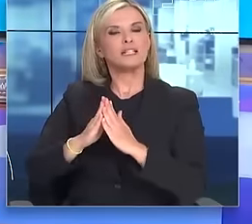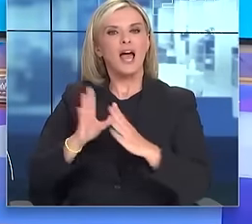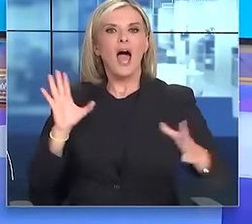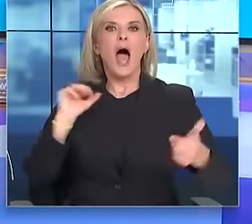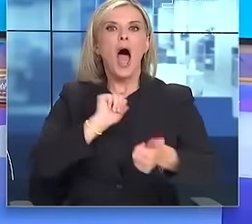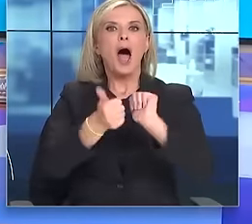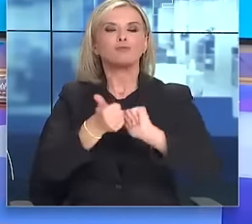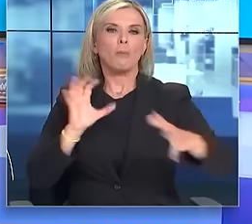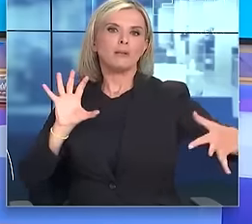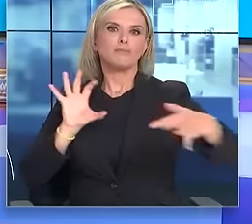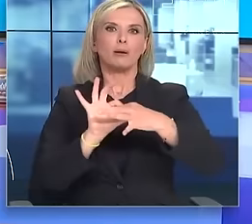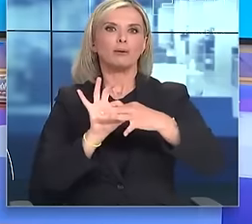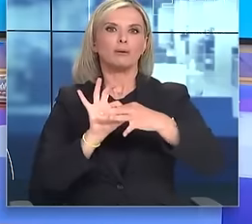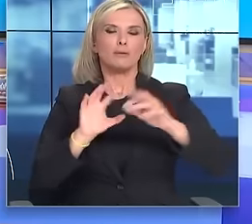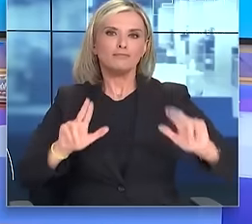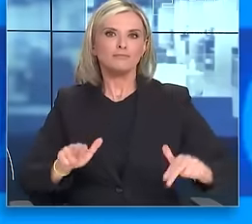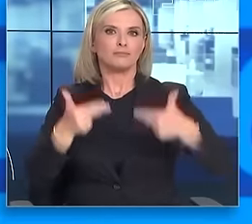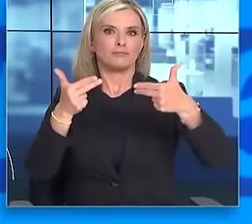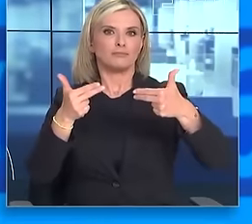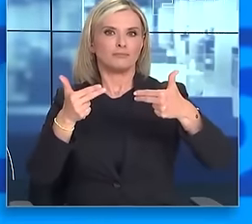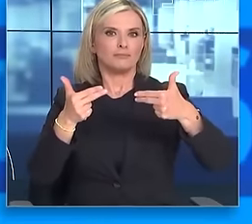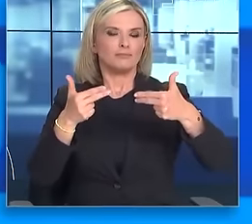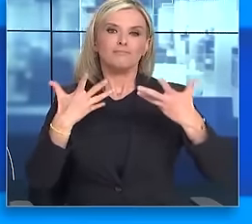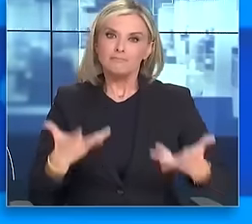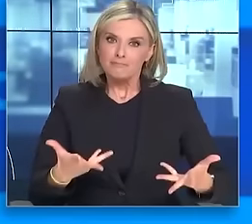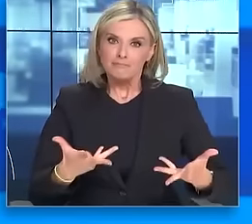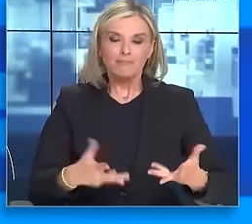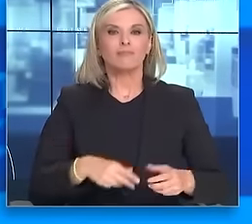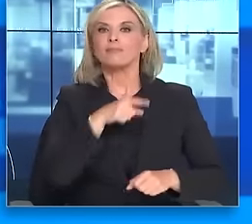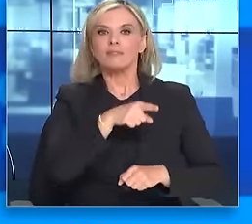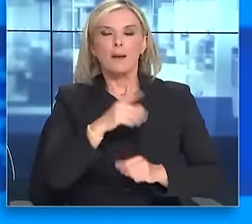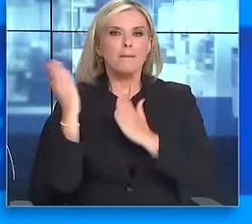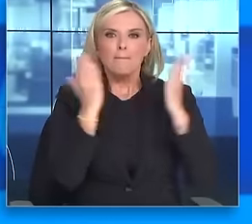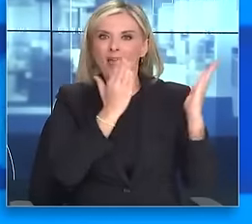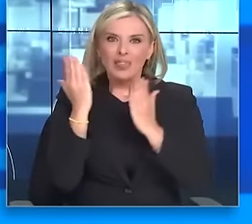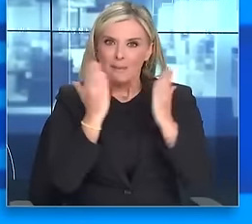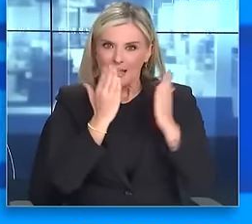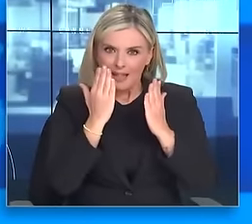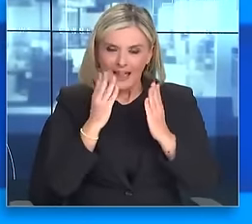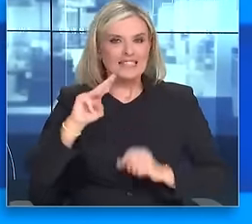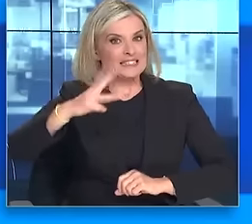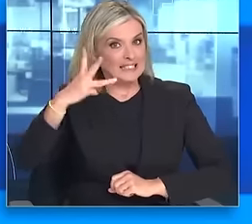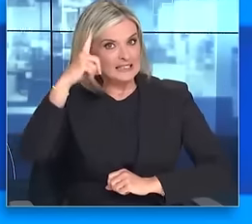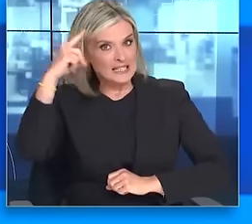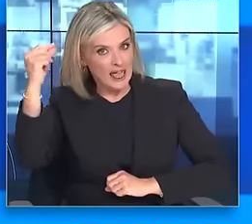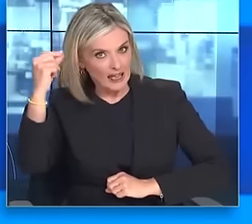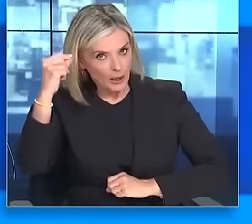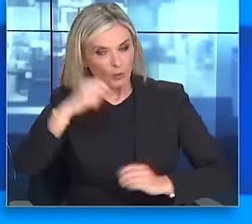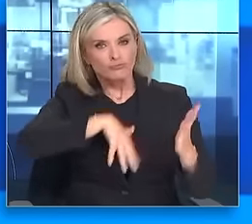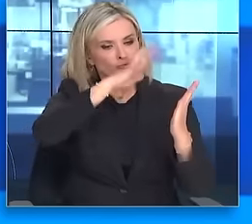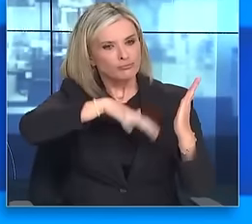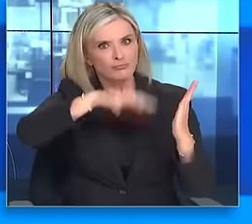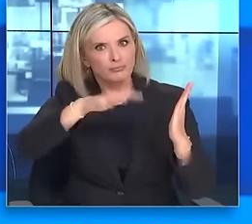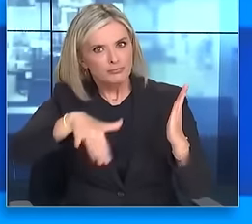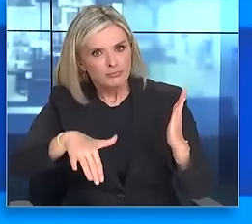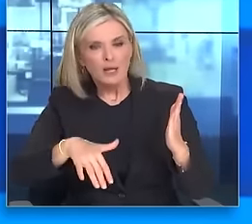που τι είναι? Είναι ουσιαστικά μικρές περιλήψεις εύληπτες των μαθημάτων που γίνονται στην τάξη, έτσι ώστε να μπορούν οι μαθητές να